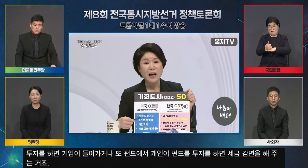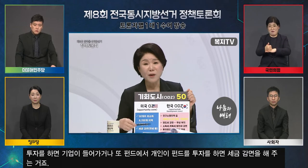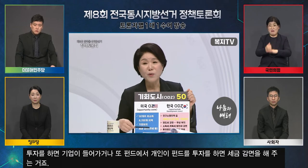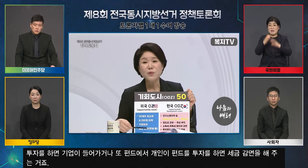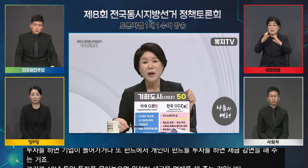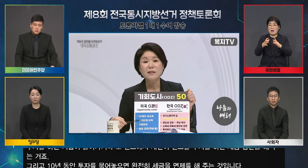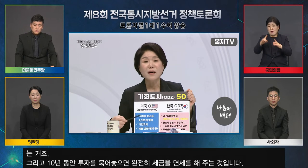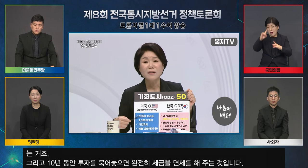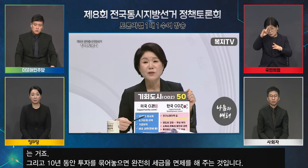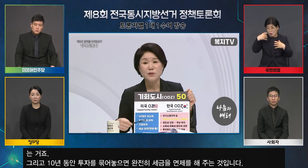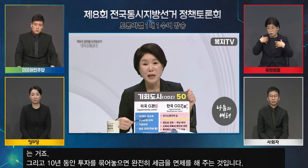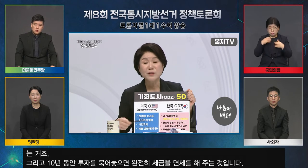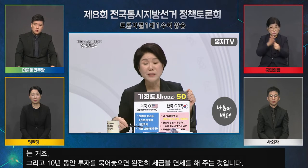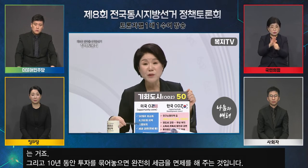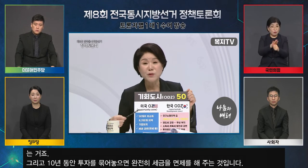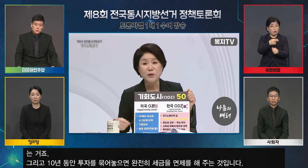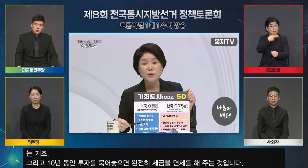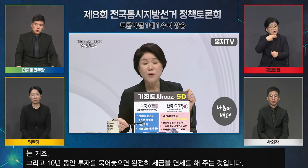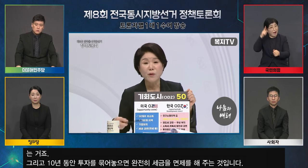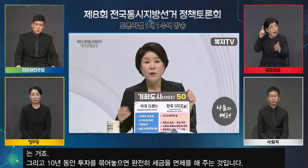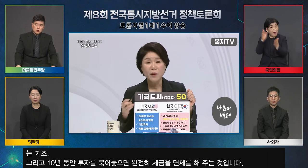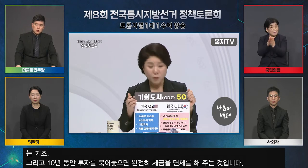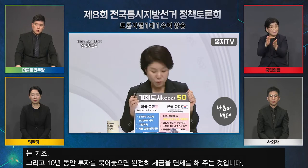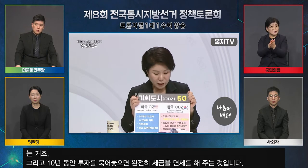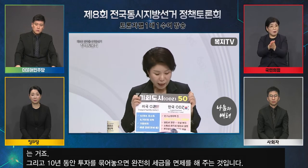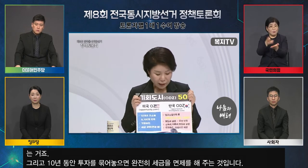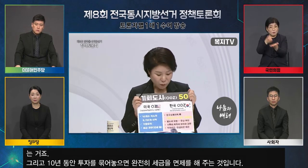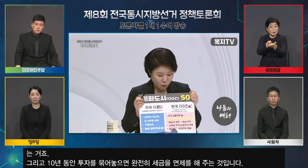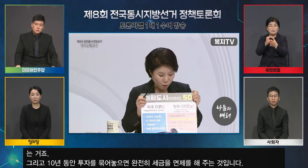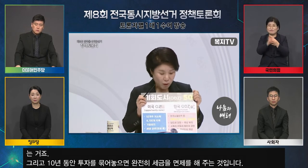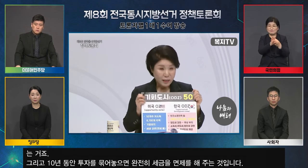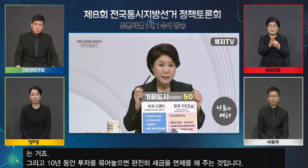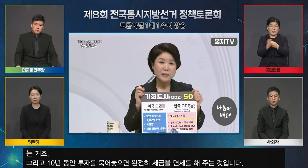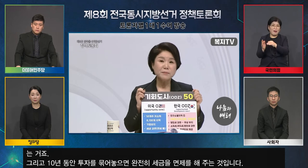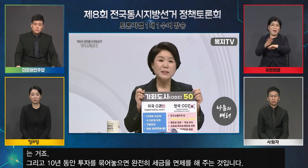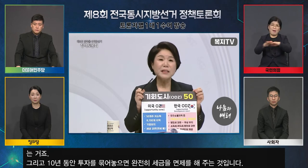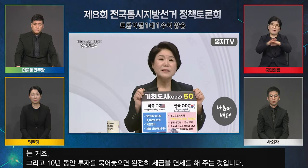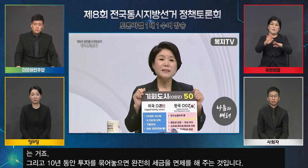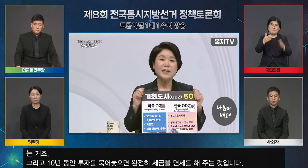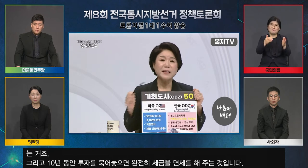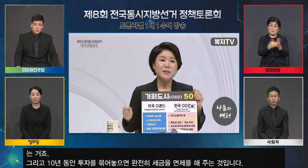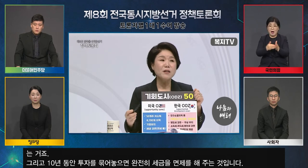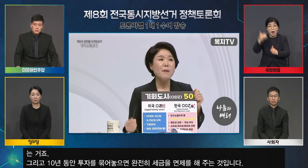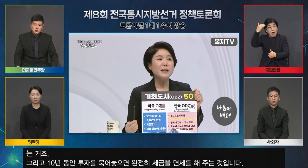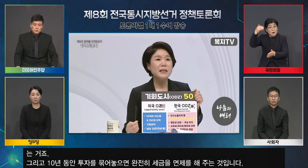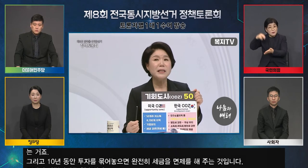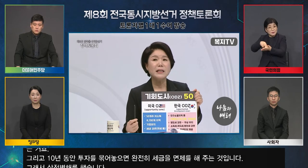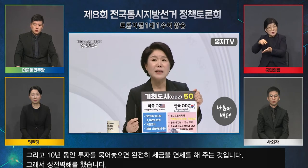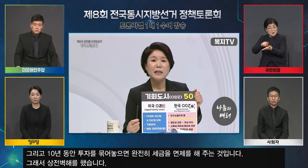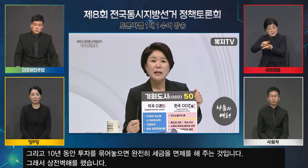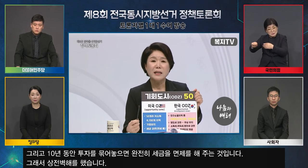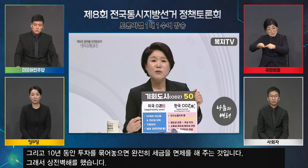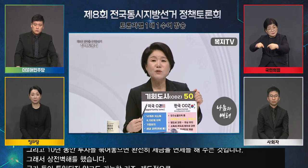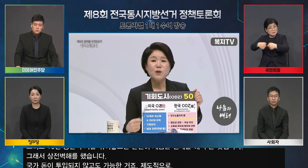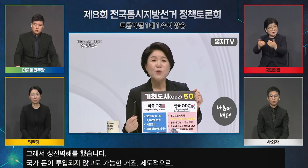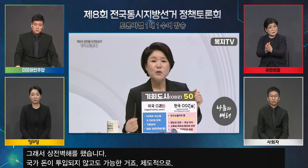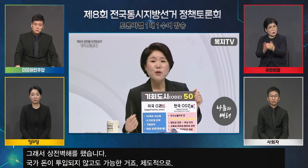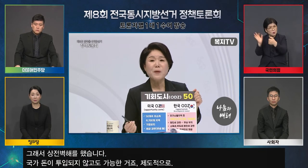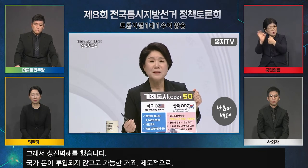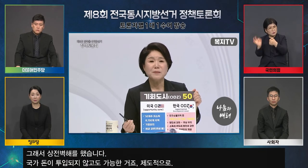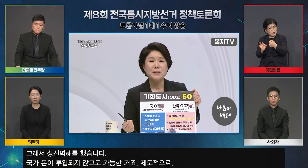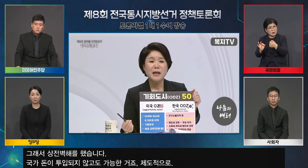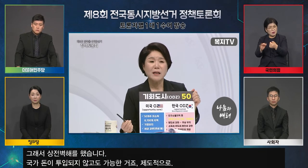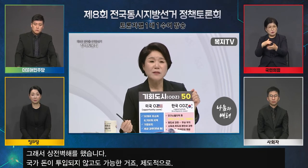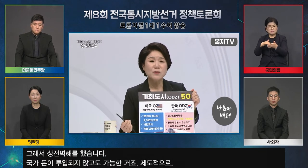투입되지 않고도 가능한 거죠. 제도적으로. 우리나라도 지금 지자체의 절반이 인구